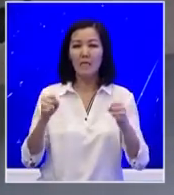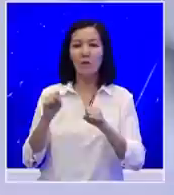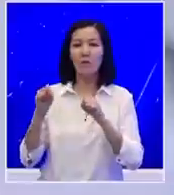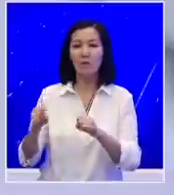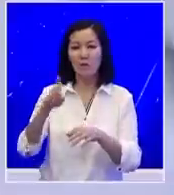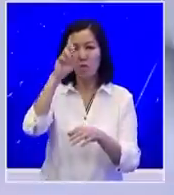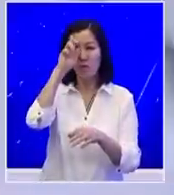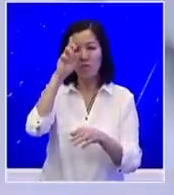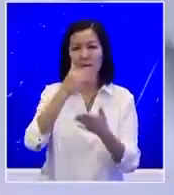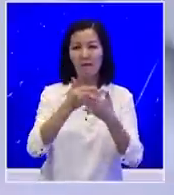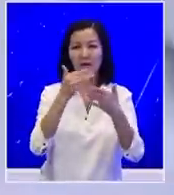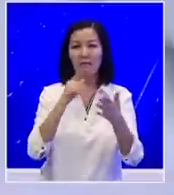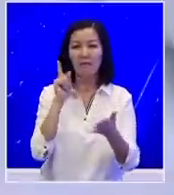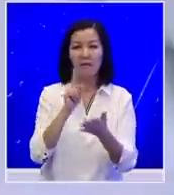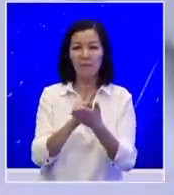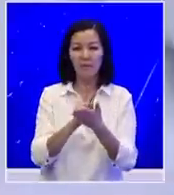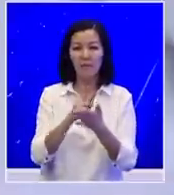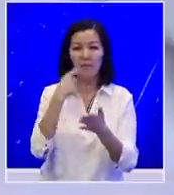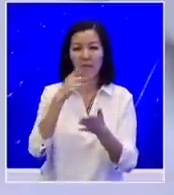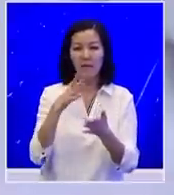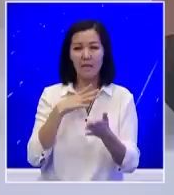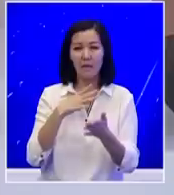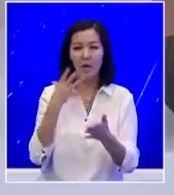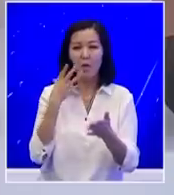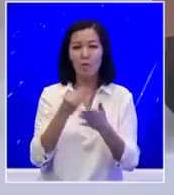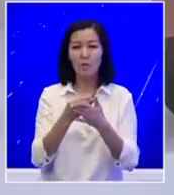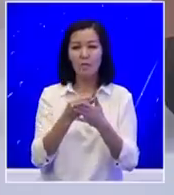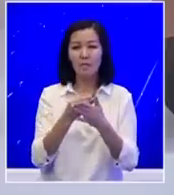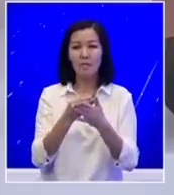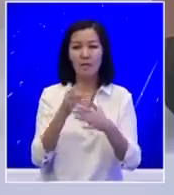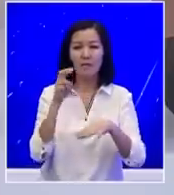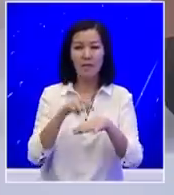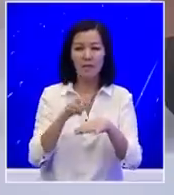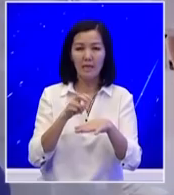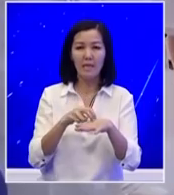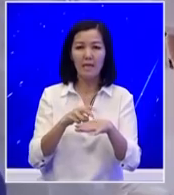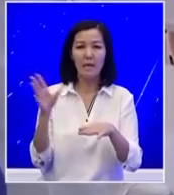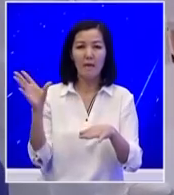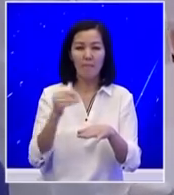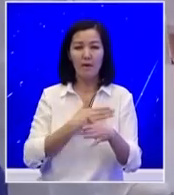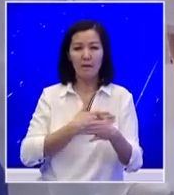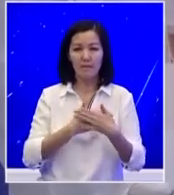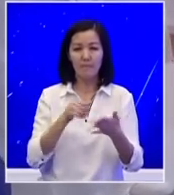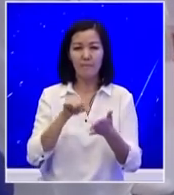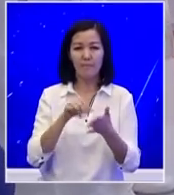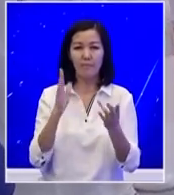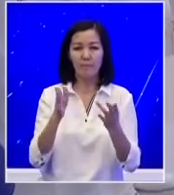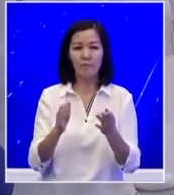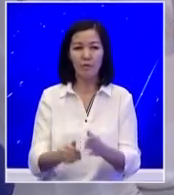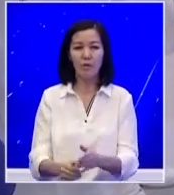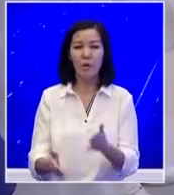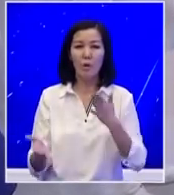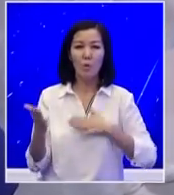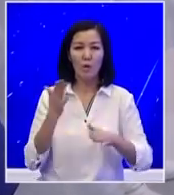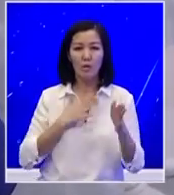мемлекет алдындағы басты міндет екеніне тоқталды. Өз кезегінде дәрігерлер де аянып қалмаймыз деді. Қуаныштымыз